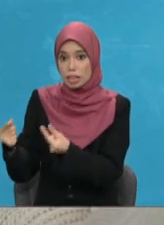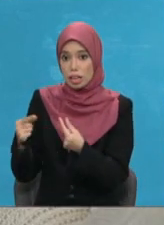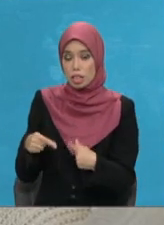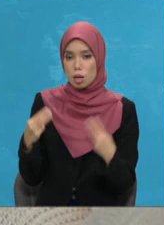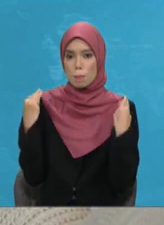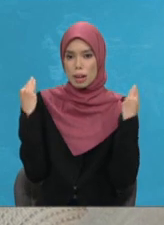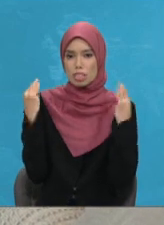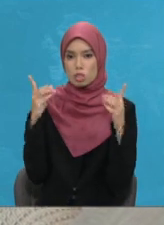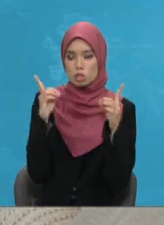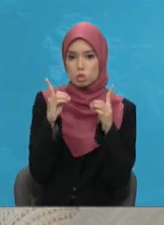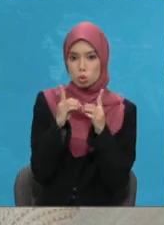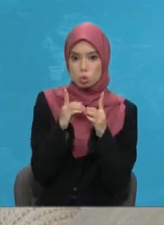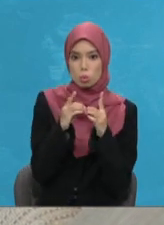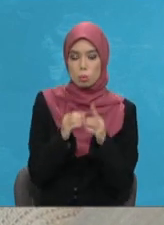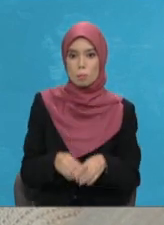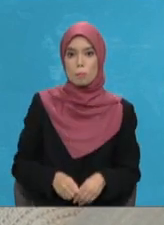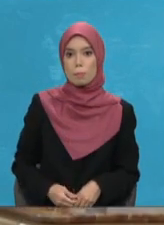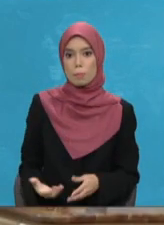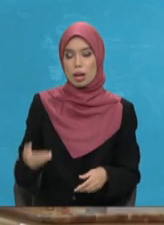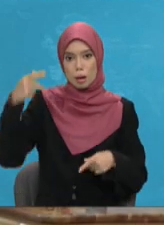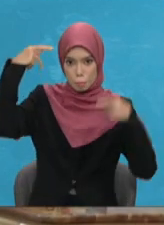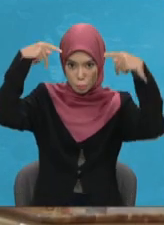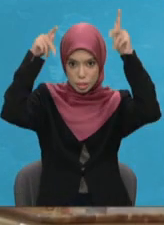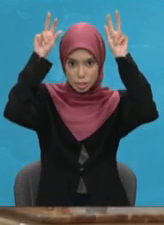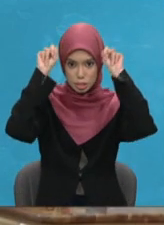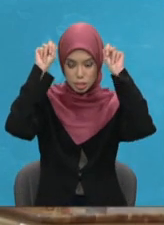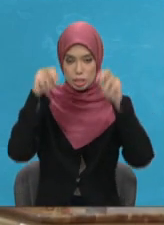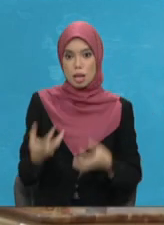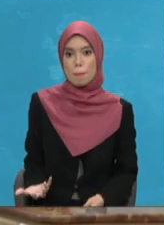perjumpaan bersama Presiden Republik Rakyat Bangladesh